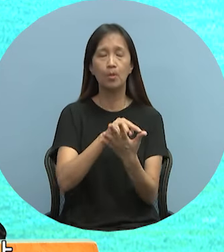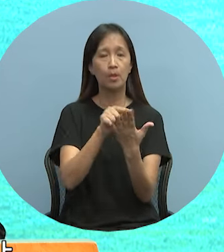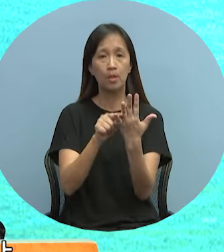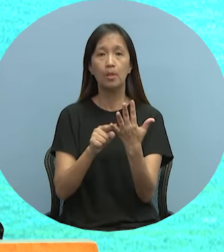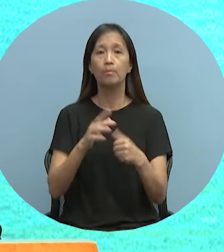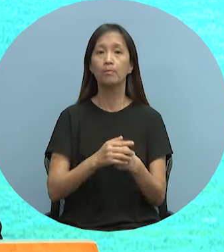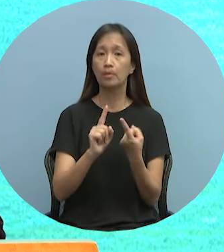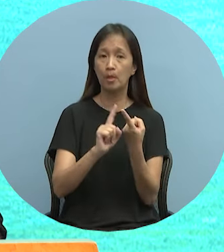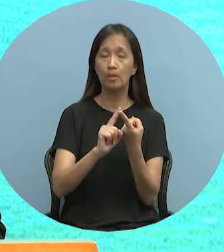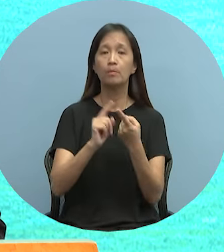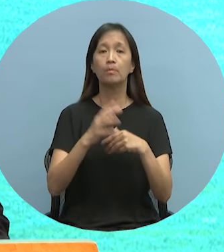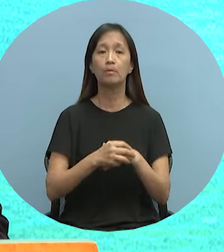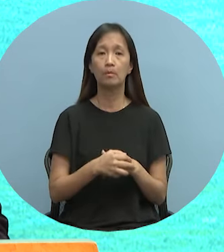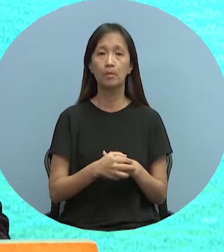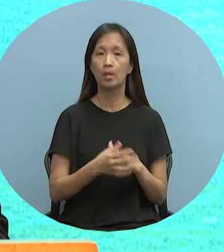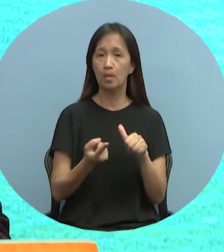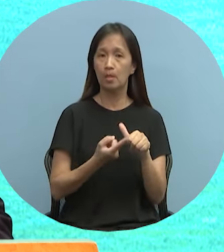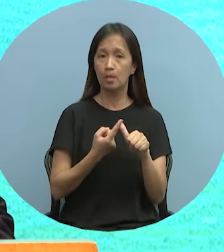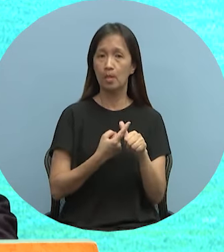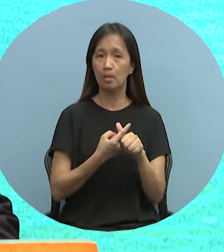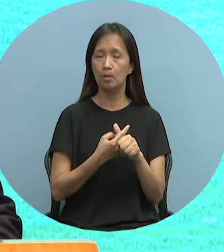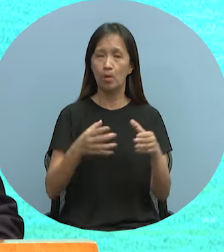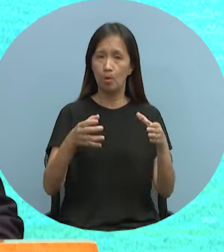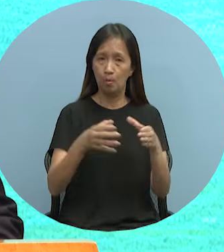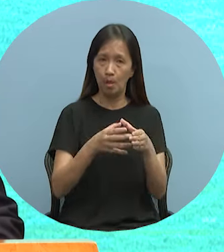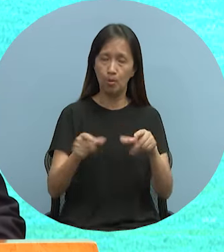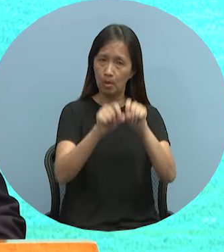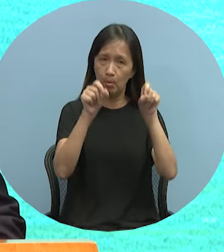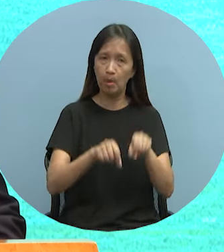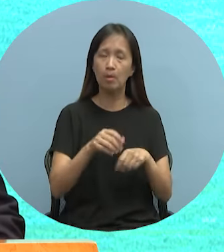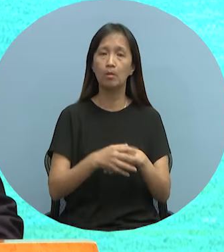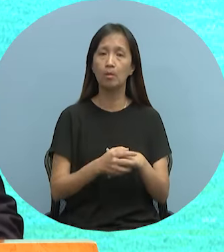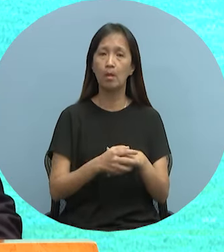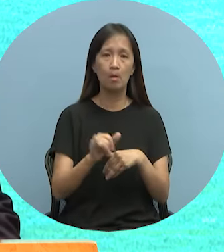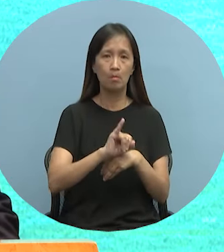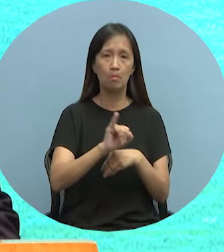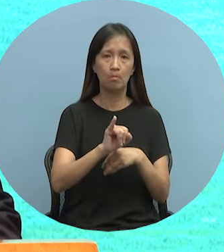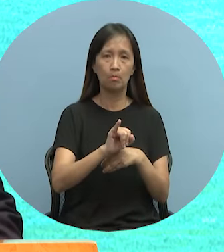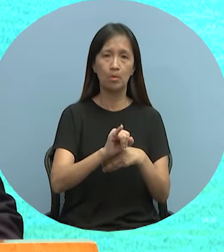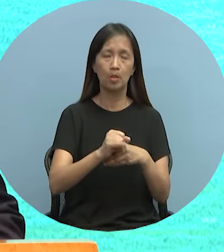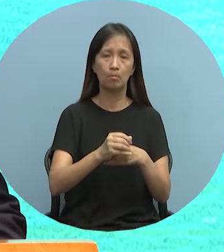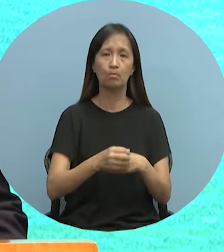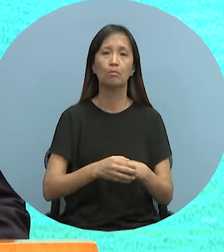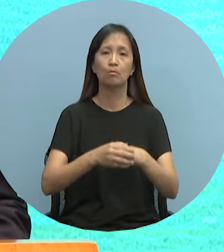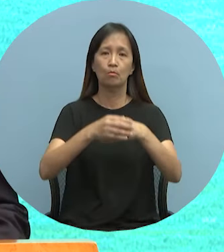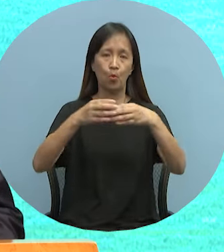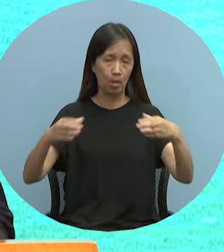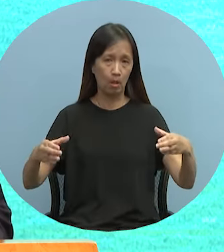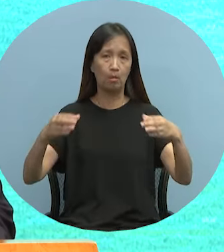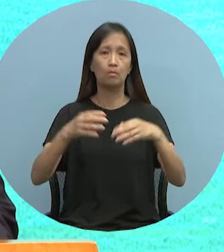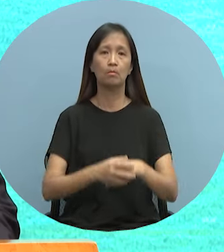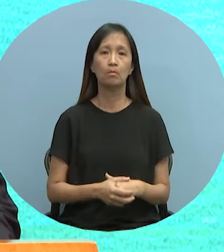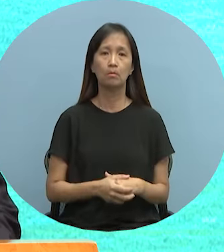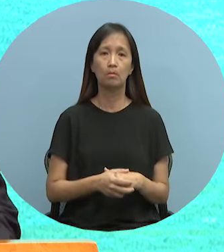點嘅。第一，首先一定要圍堵住個問題，唔俾個問題再去擴